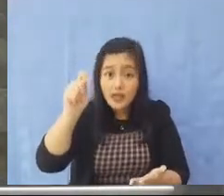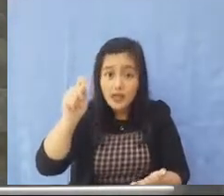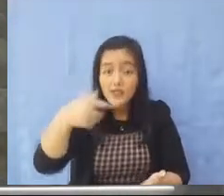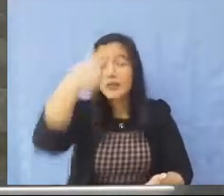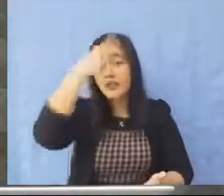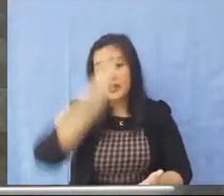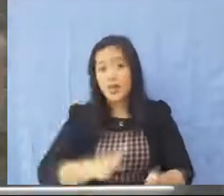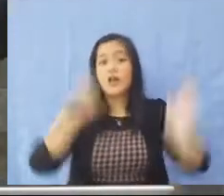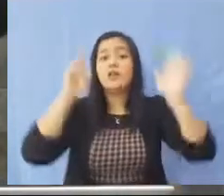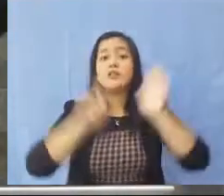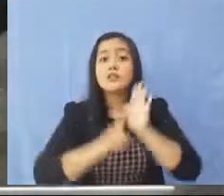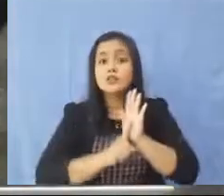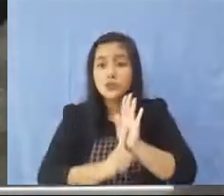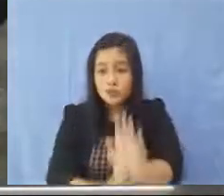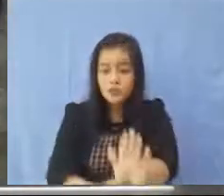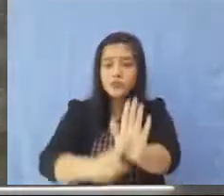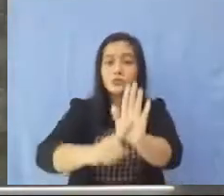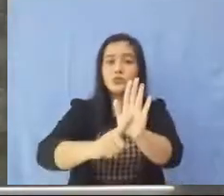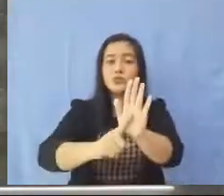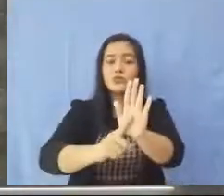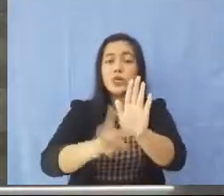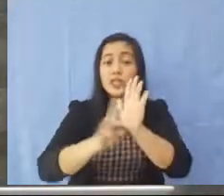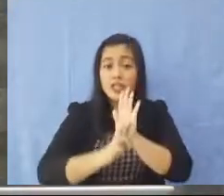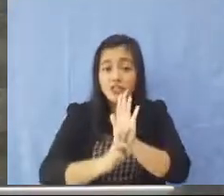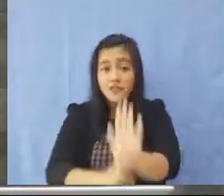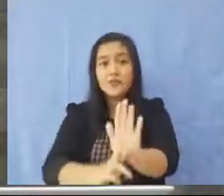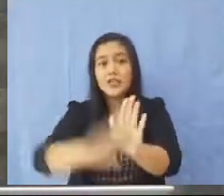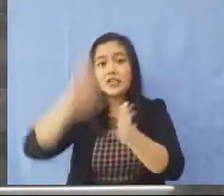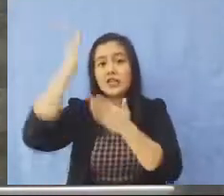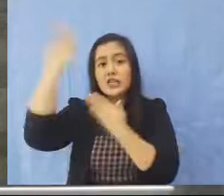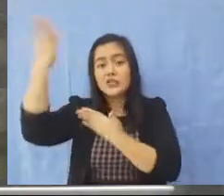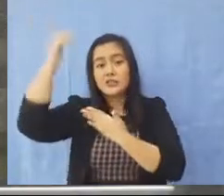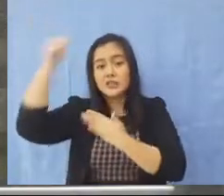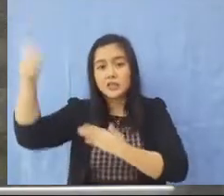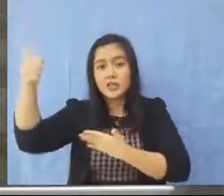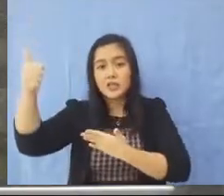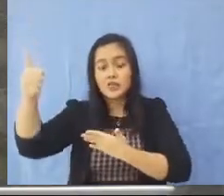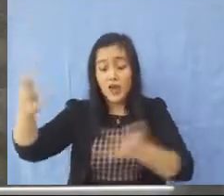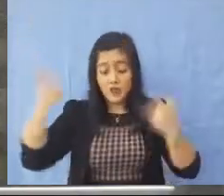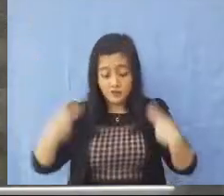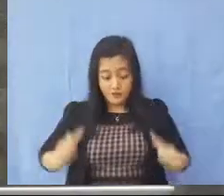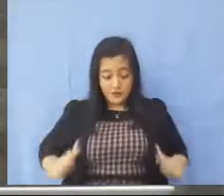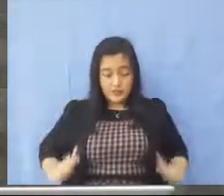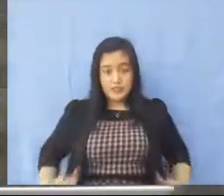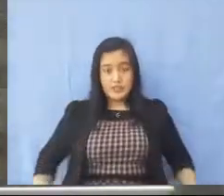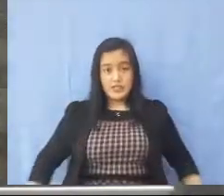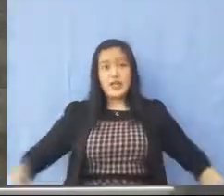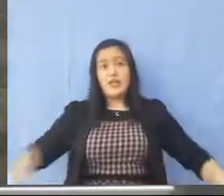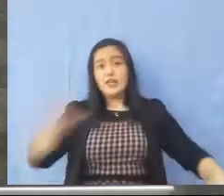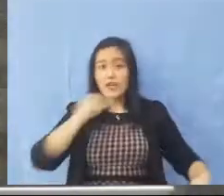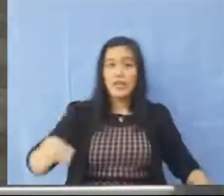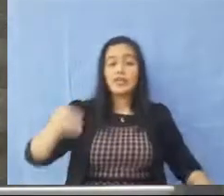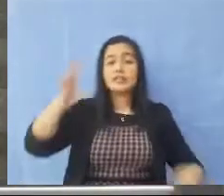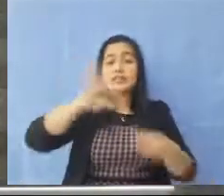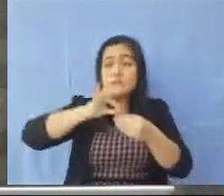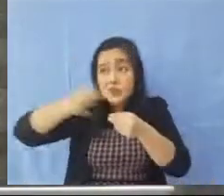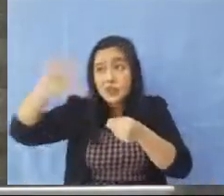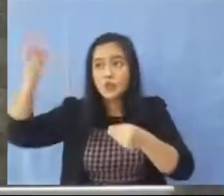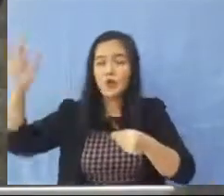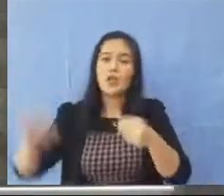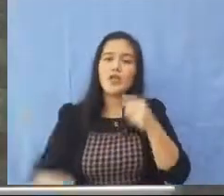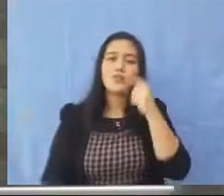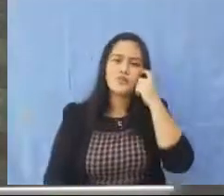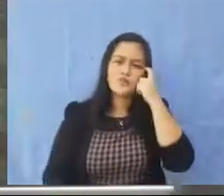ang Diyos sa atin. Dito po sa Old Testament, ay nagmamanifest ang Diyos, hindi physically. Eh. Hindi through physical. I mean, hindi siya